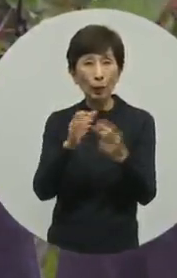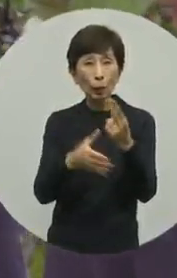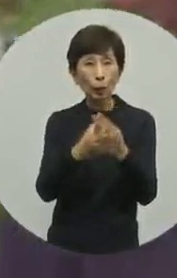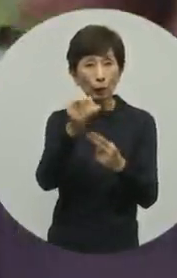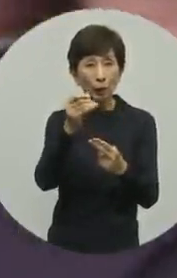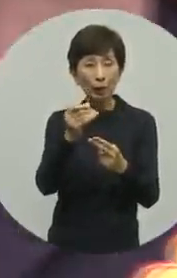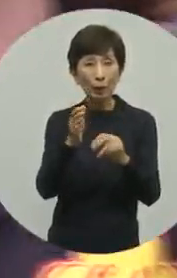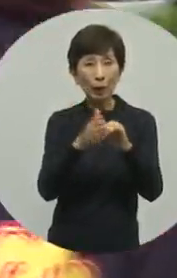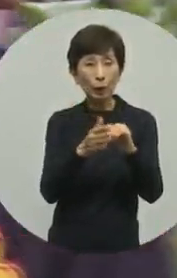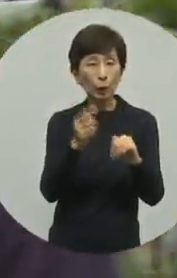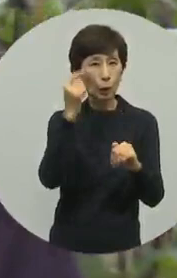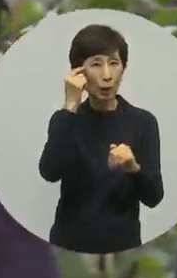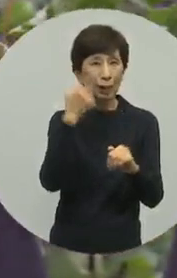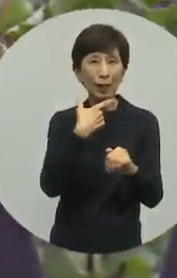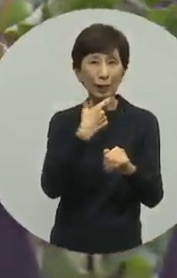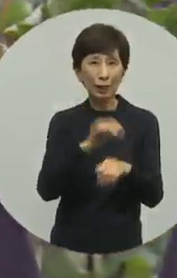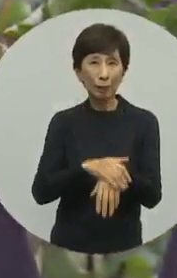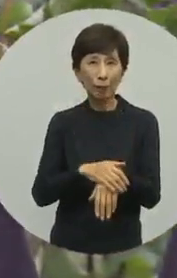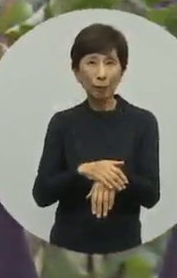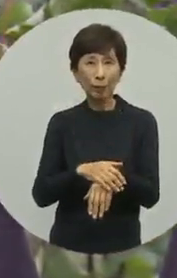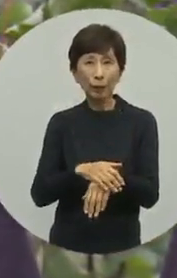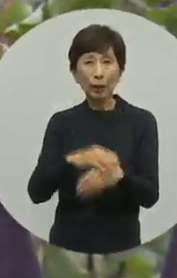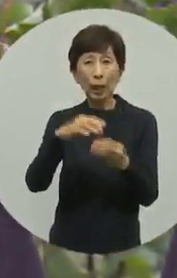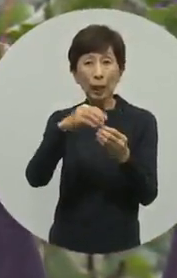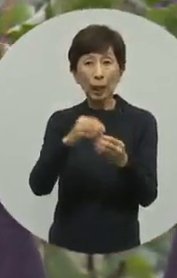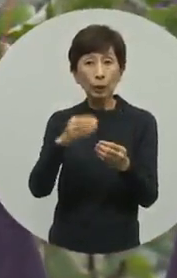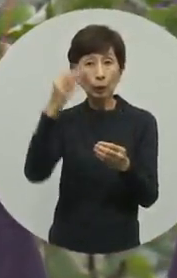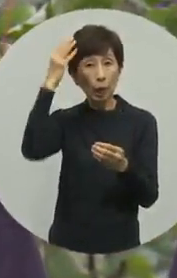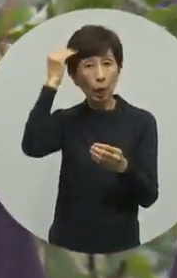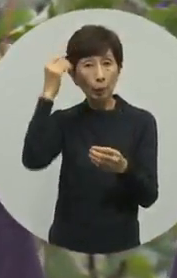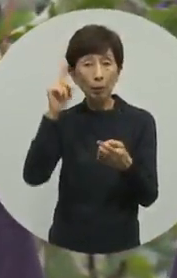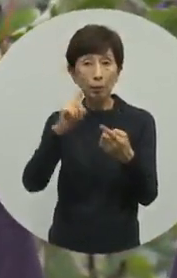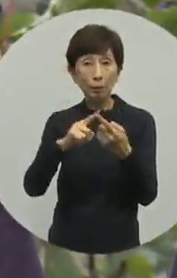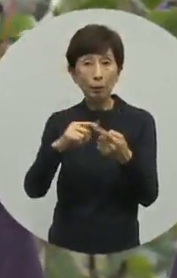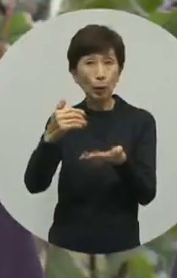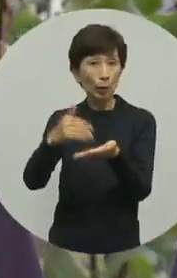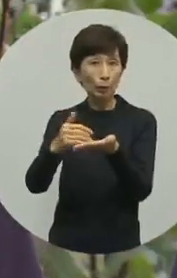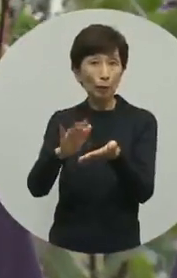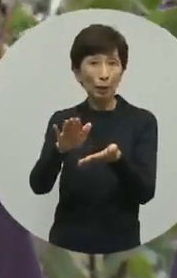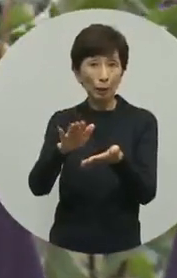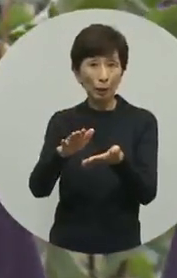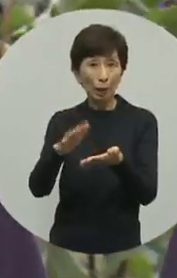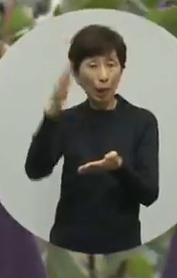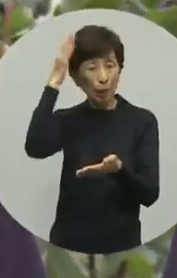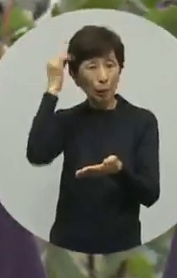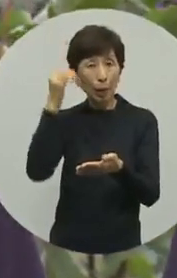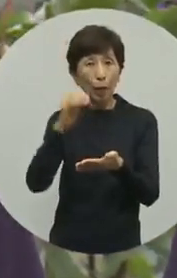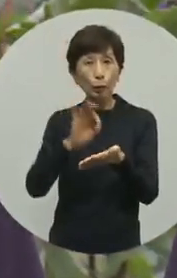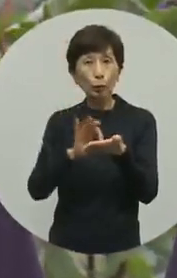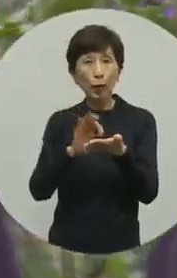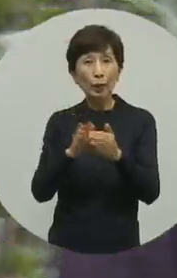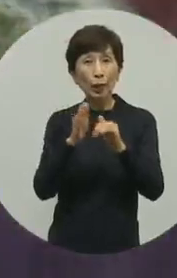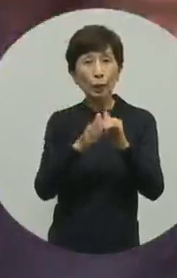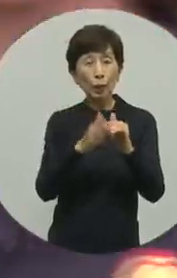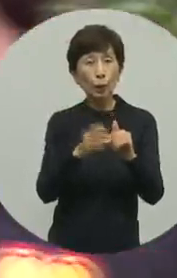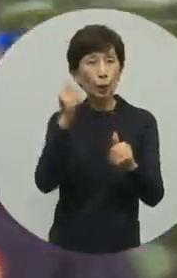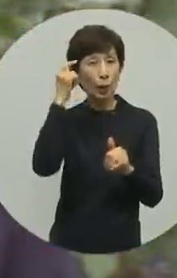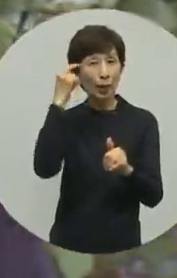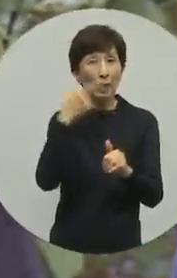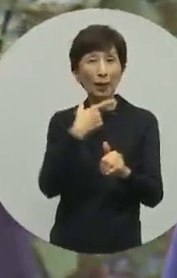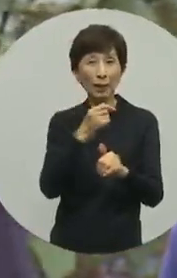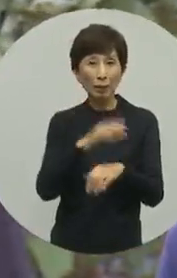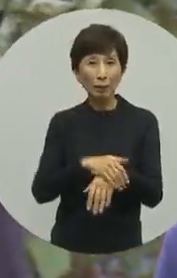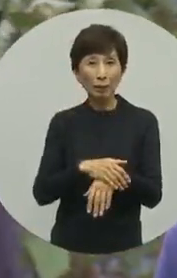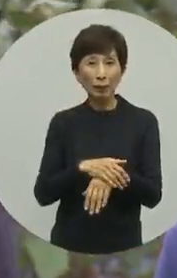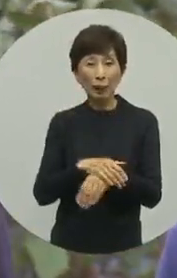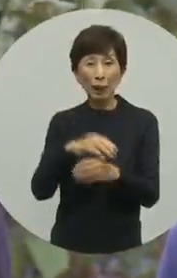思います。 ナスと油は相性がいいとのことだったので、油を使った工夫した料理を考えていきたいと思います。 ナスの